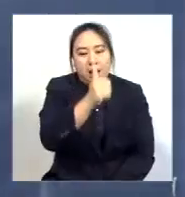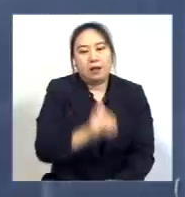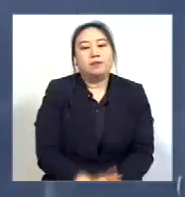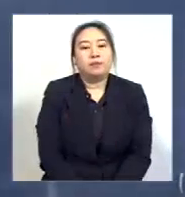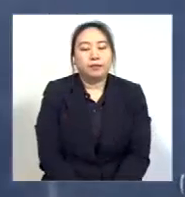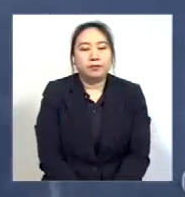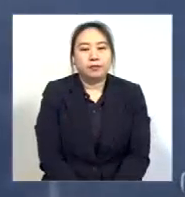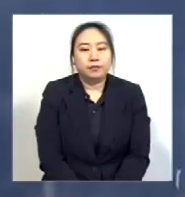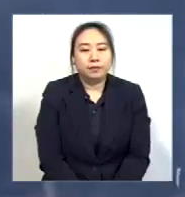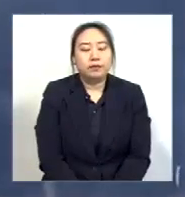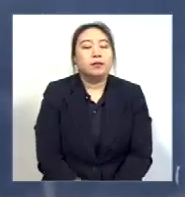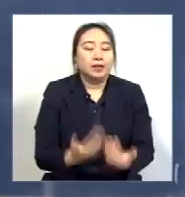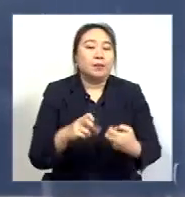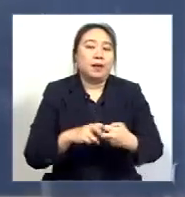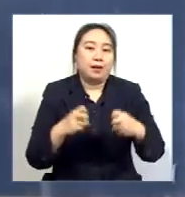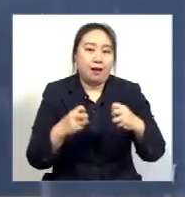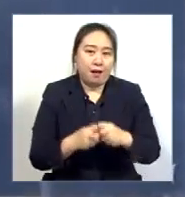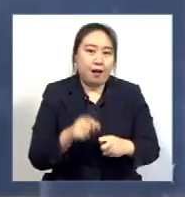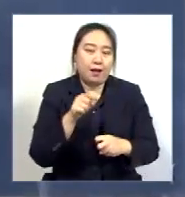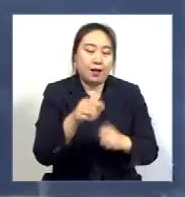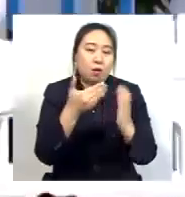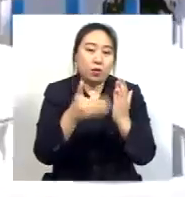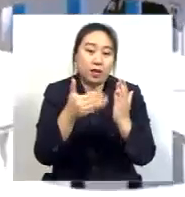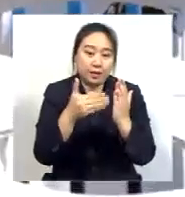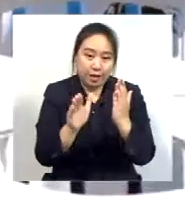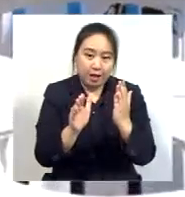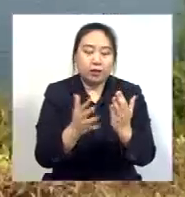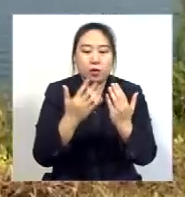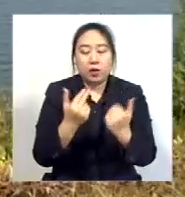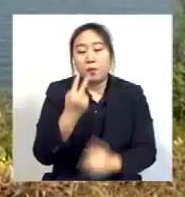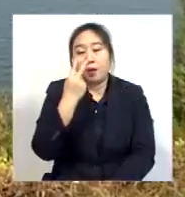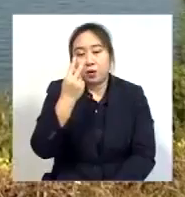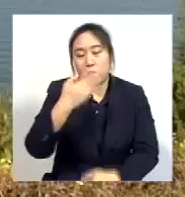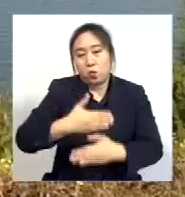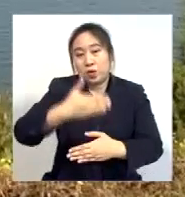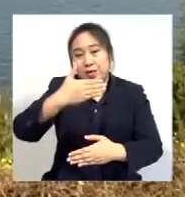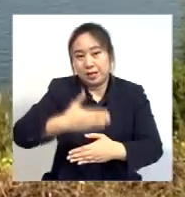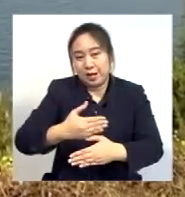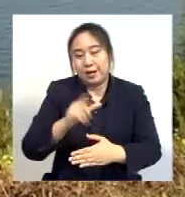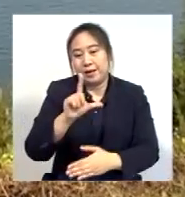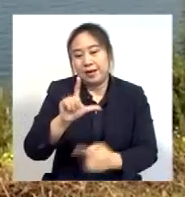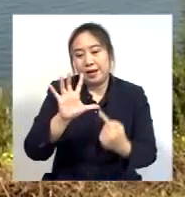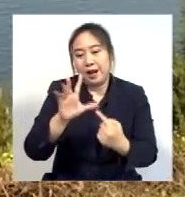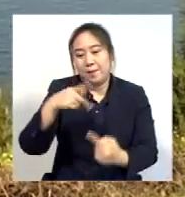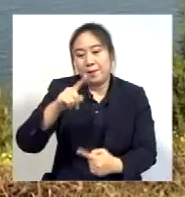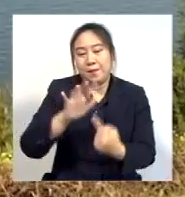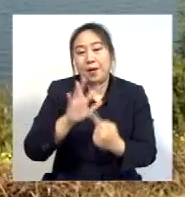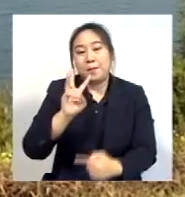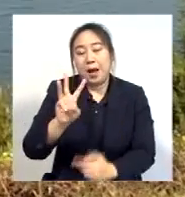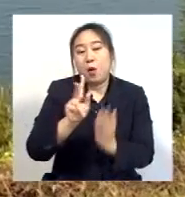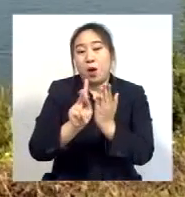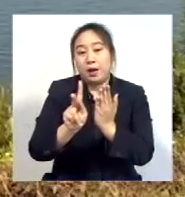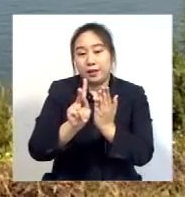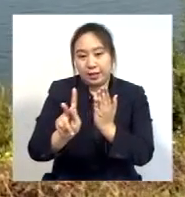าจากการแก้ไขปัญหาพื้นที่ภาคอีสานนะคะไปดูที่เขื่อนลำปาวจังหวัดกาฬสินธุ์กันต่อค่ะล่าสุดเข